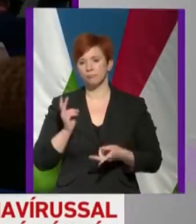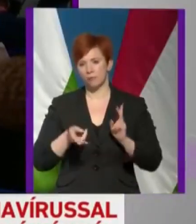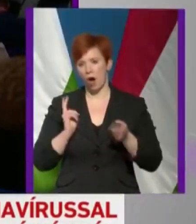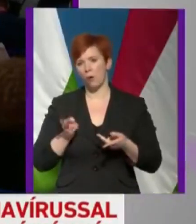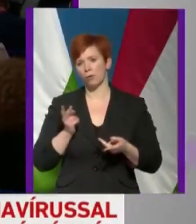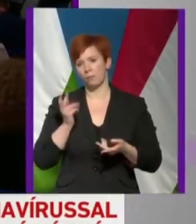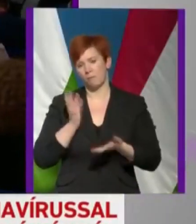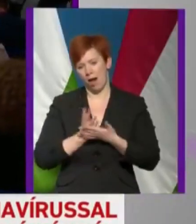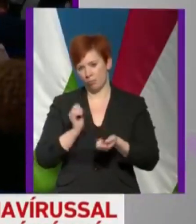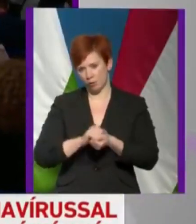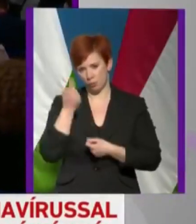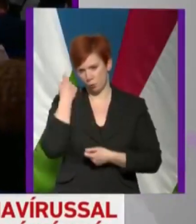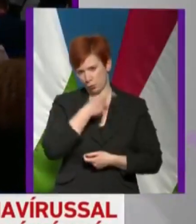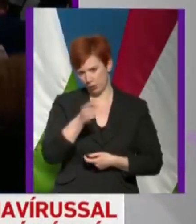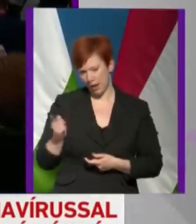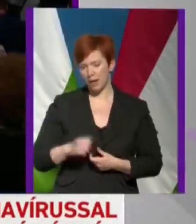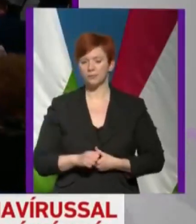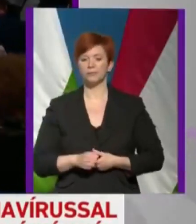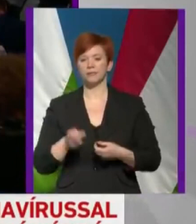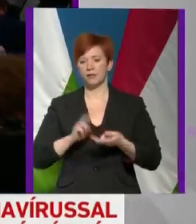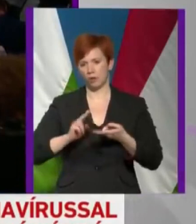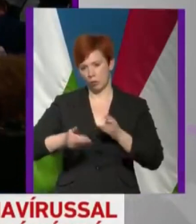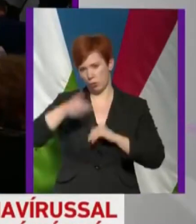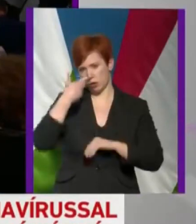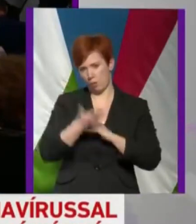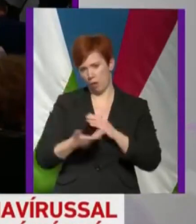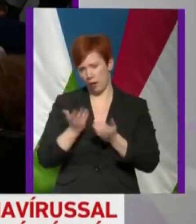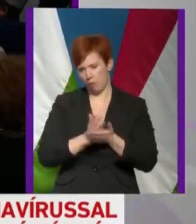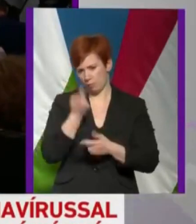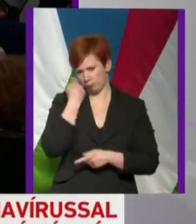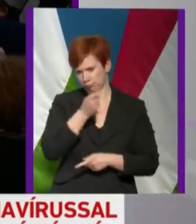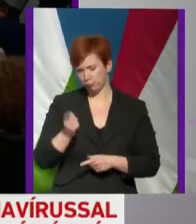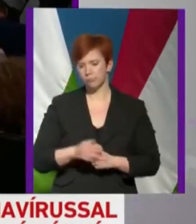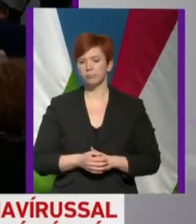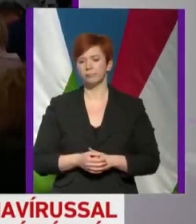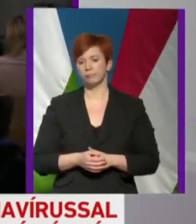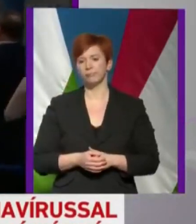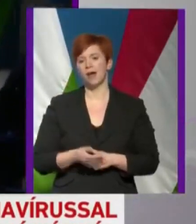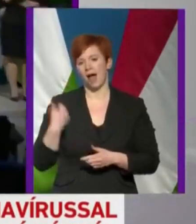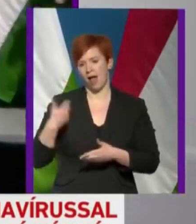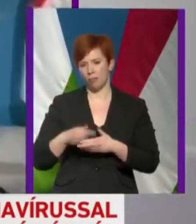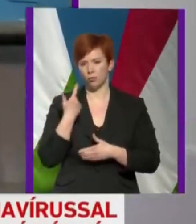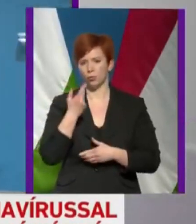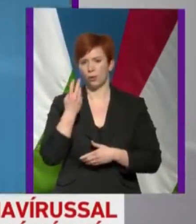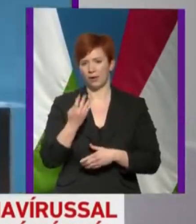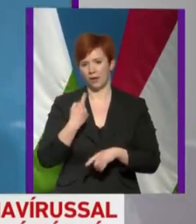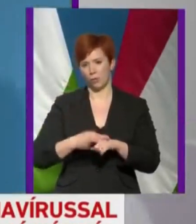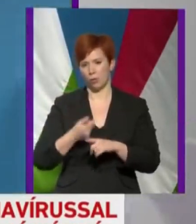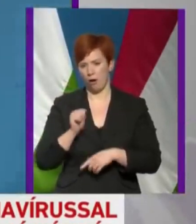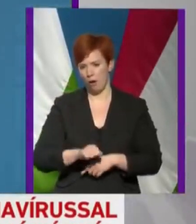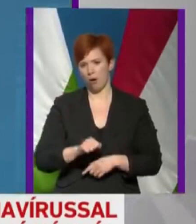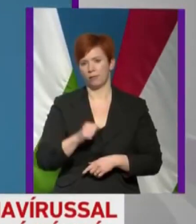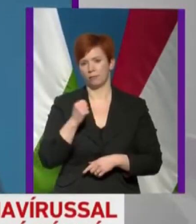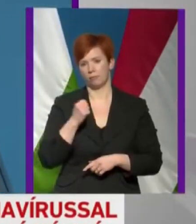megakadályozása érdekében az egyetemeken csütörtökre és péntekre kétnapos oktatásmentes időszakot rendeltek el. Március